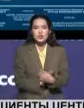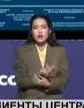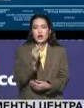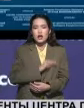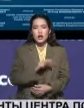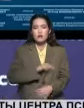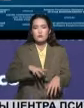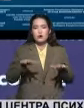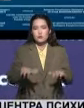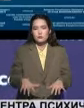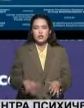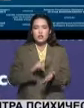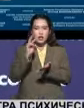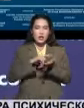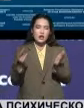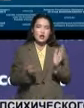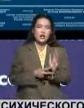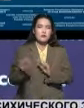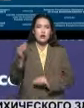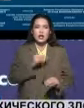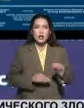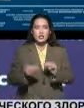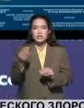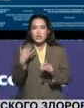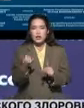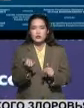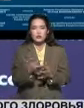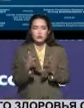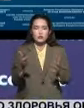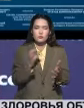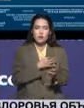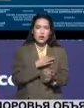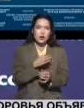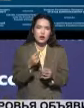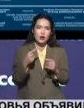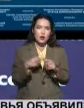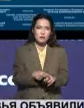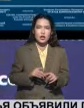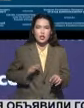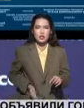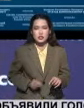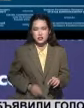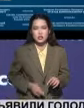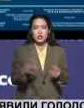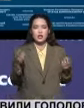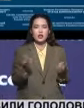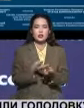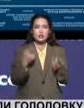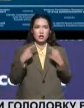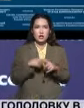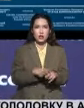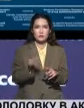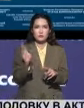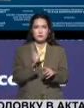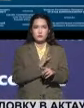мест. Планируется реализация ряда значимых инвестиционных проектов. С компанией «Казахкалиум» проект строительства